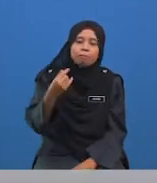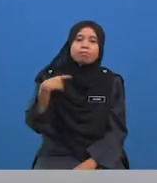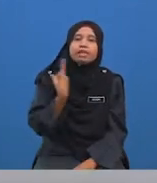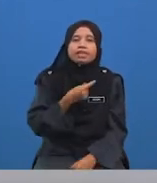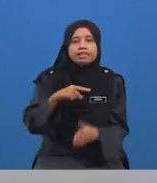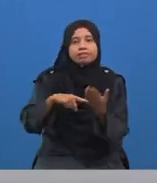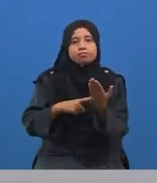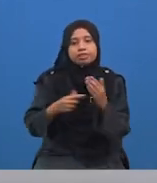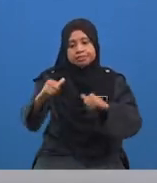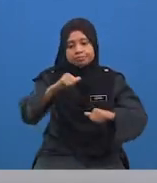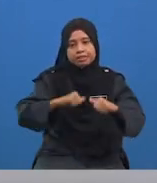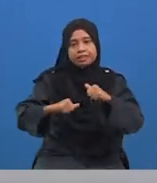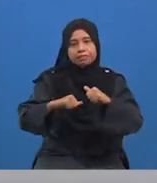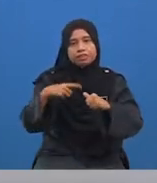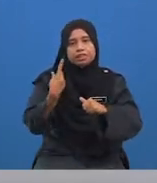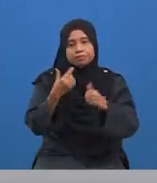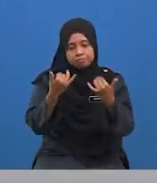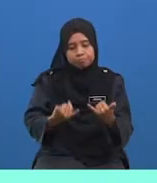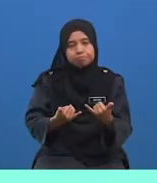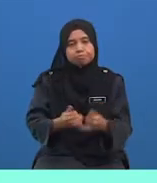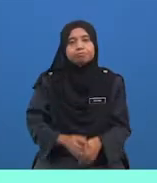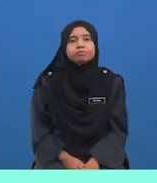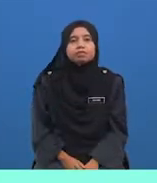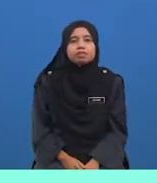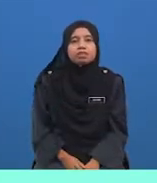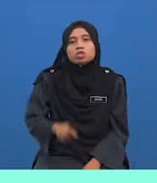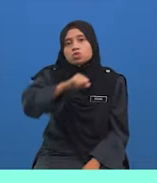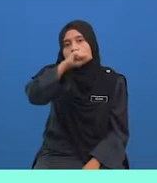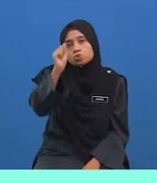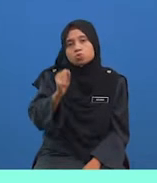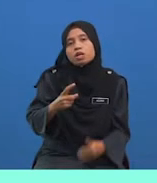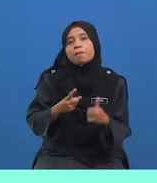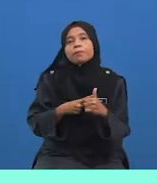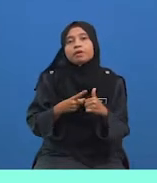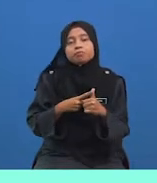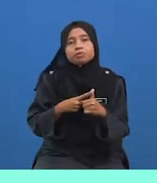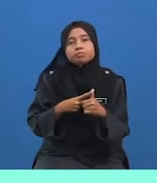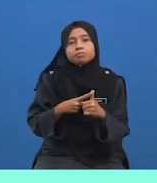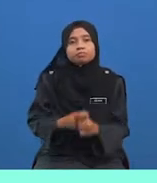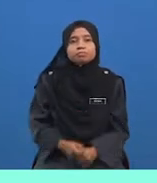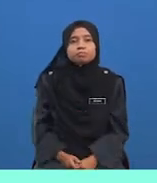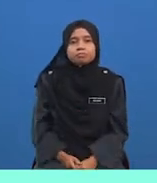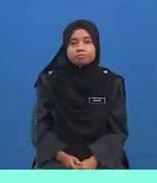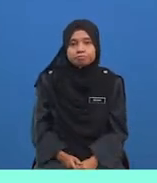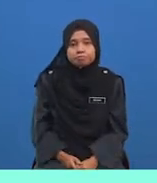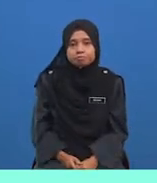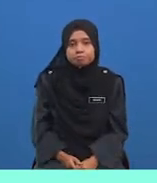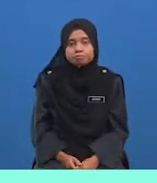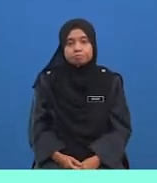kita mulakan aktiviti kita sekarang. Soalan pertama.